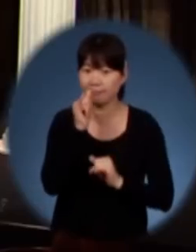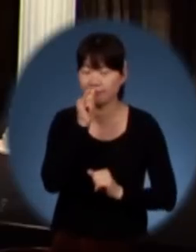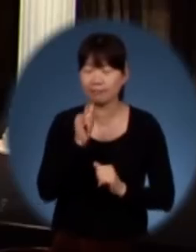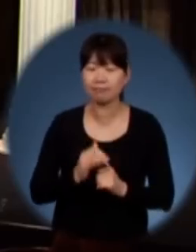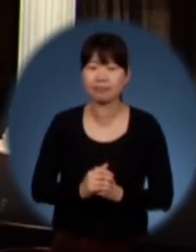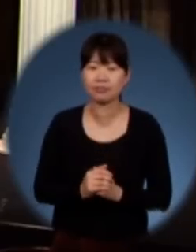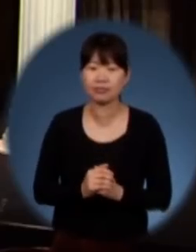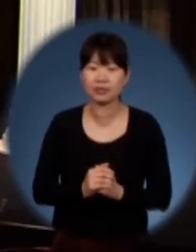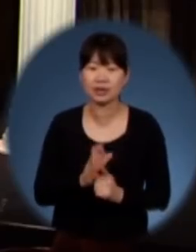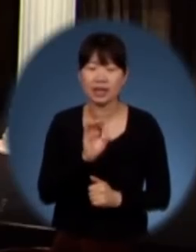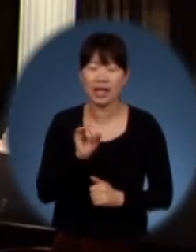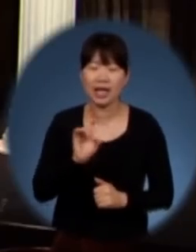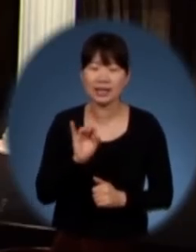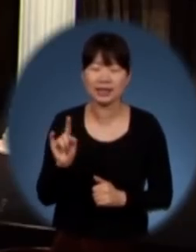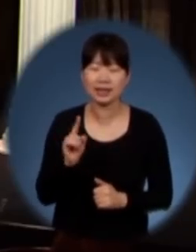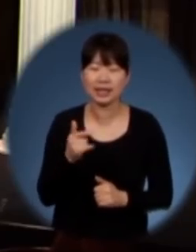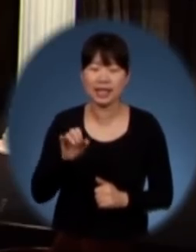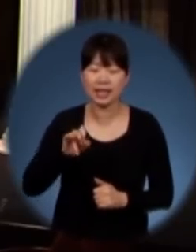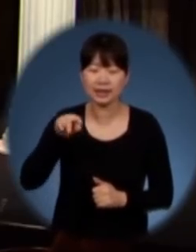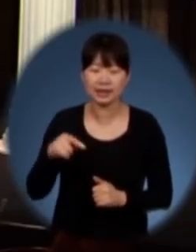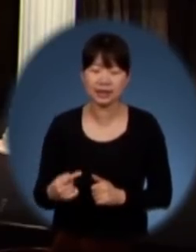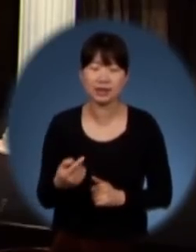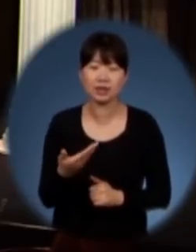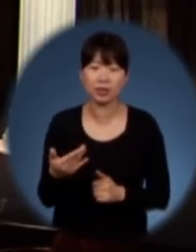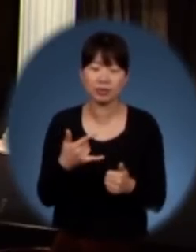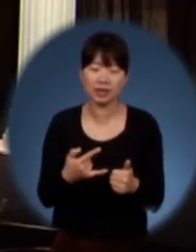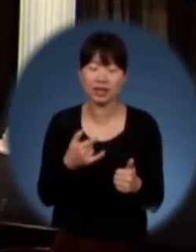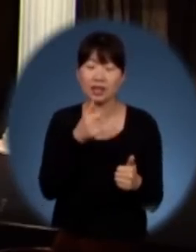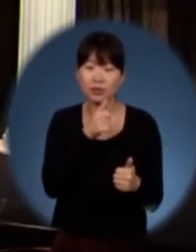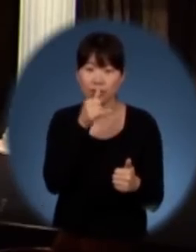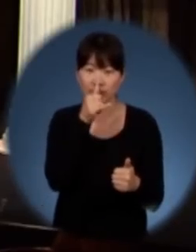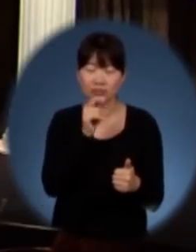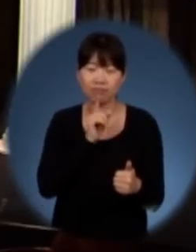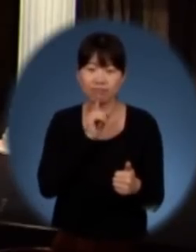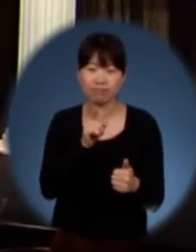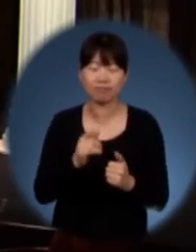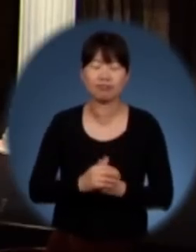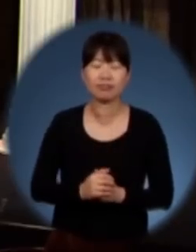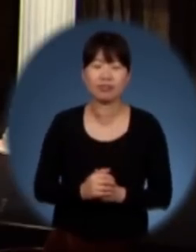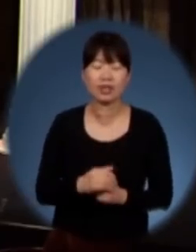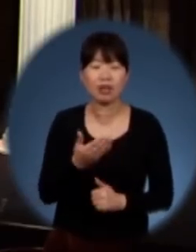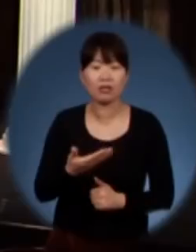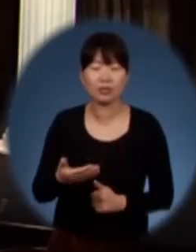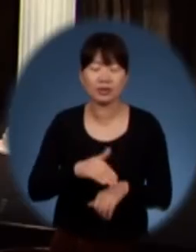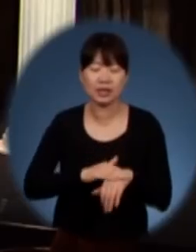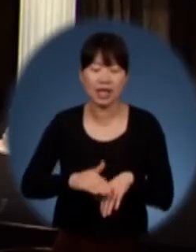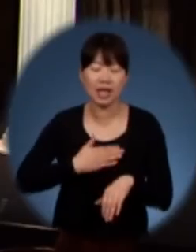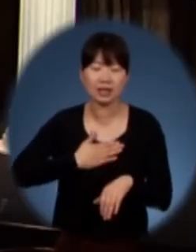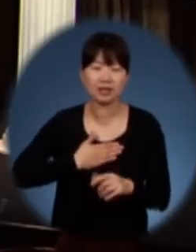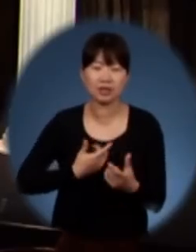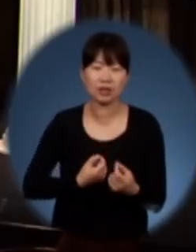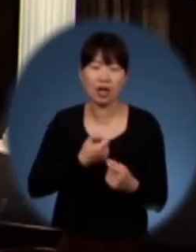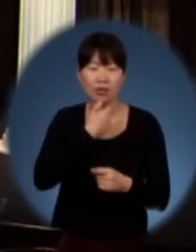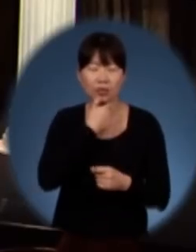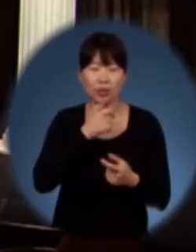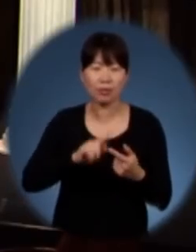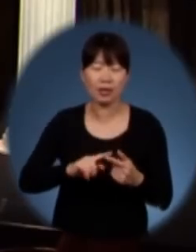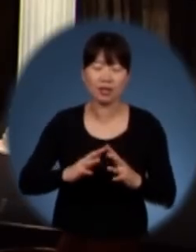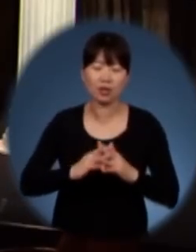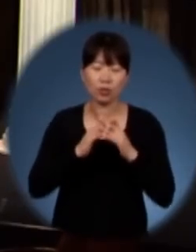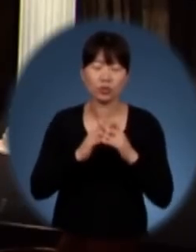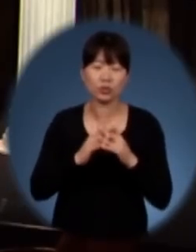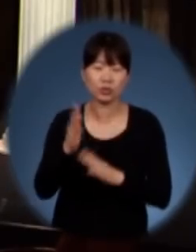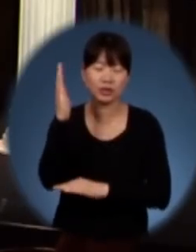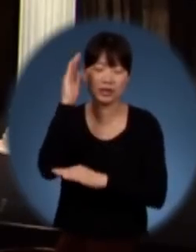아이네아스 여러분께 소개해 드립니다 여러분 잘 아시는 로마의 건국 신하는